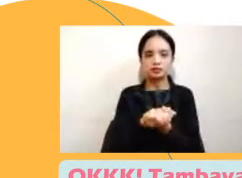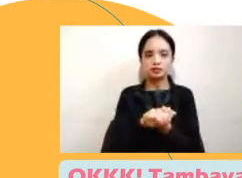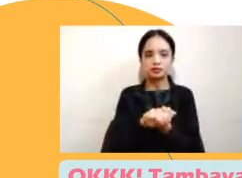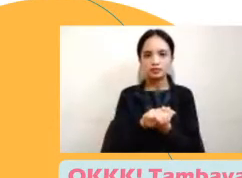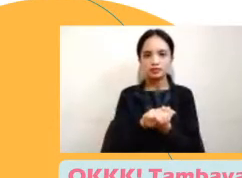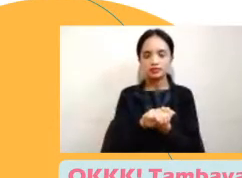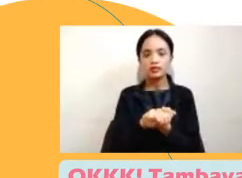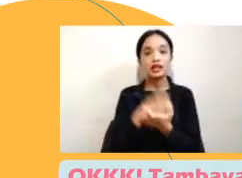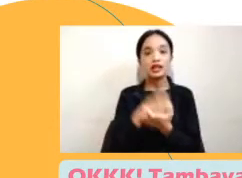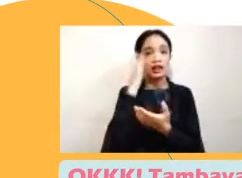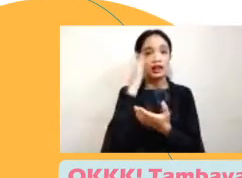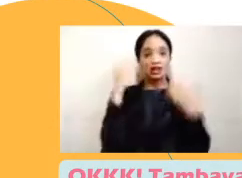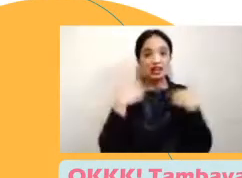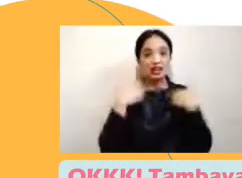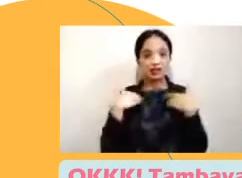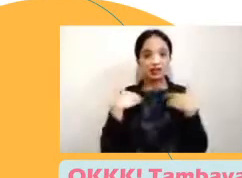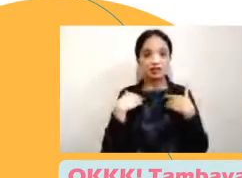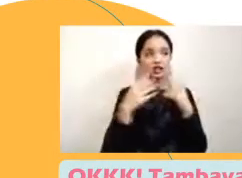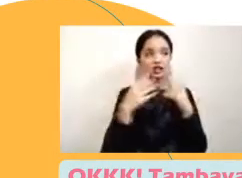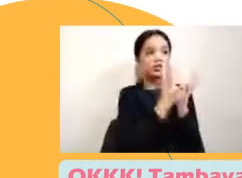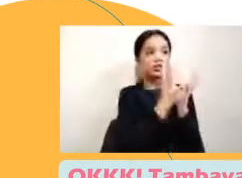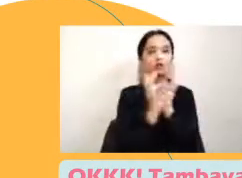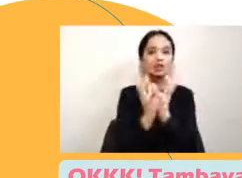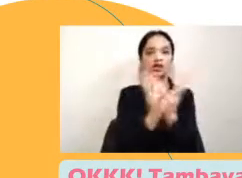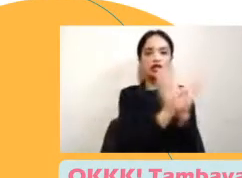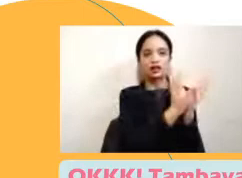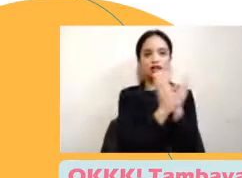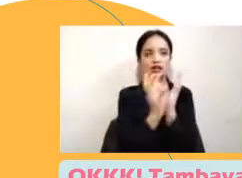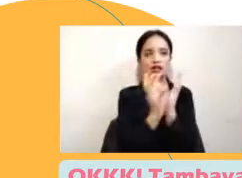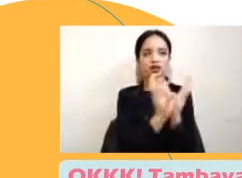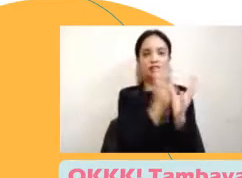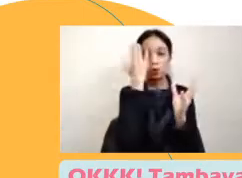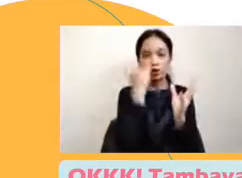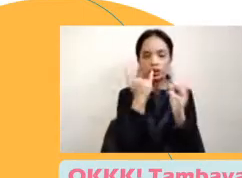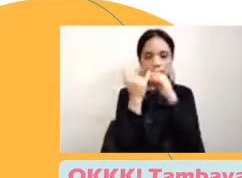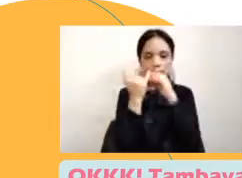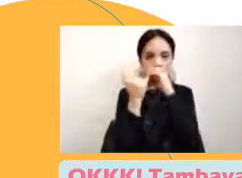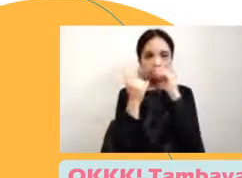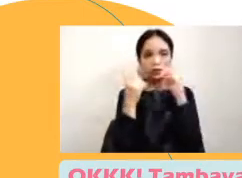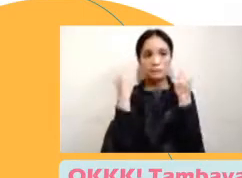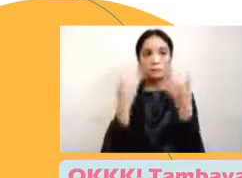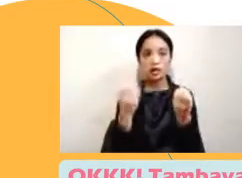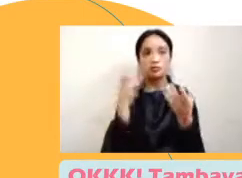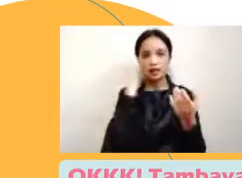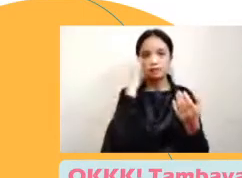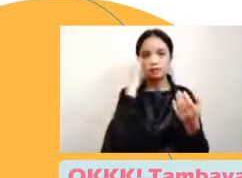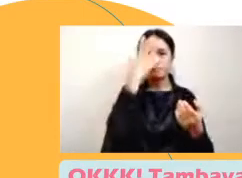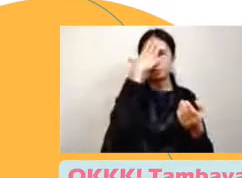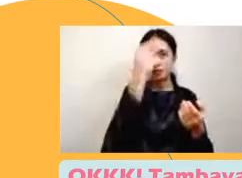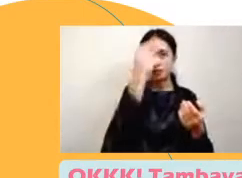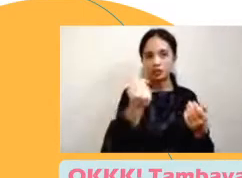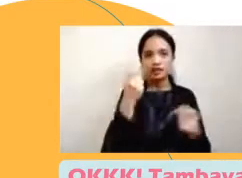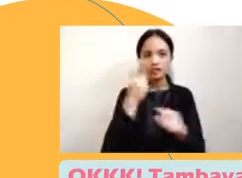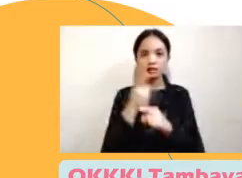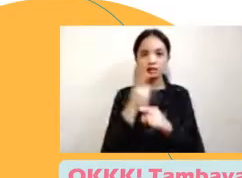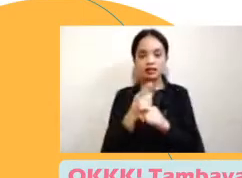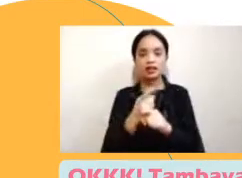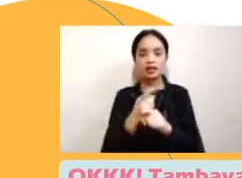may kine-create siyang community dahil maraming may alam nito. Yeah. 'Di ba? Even